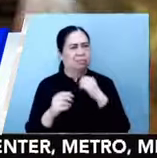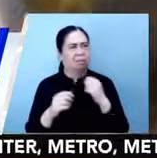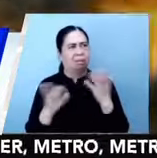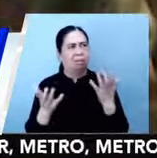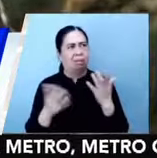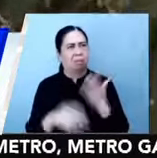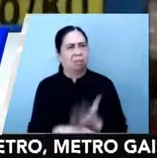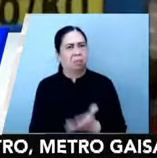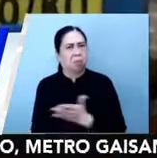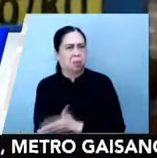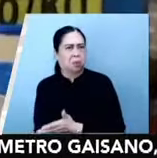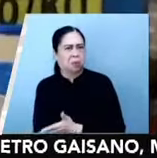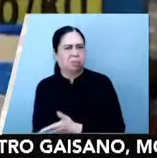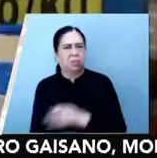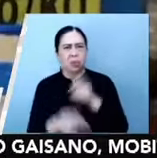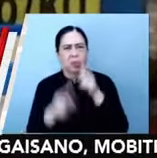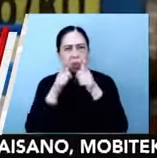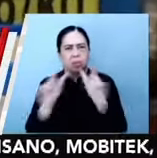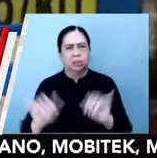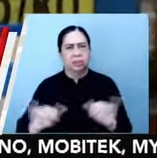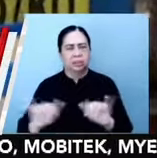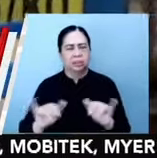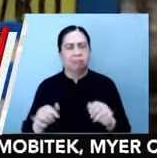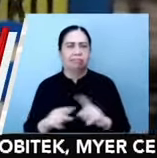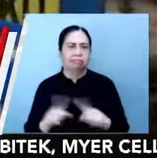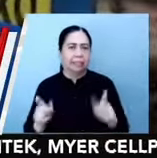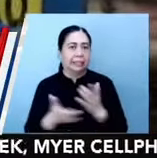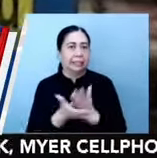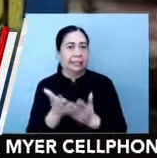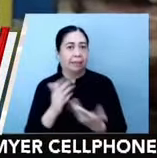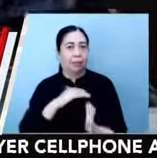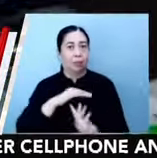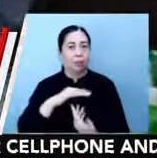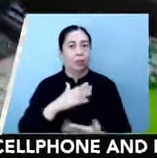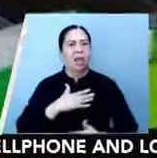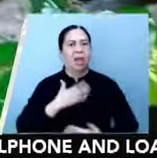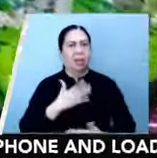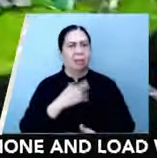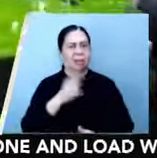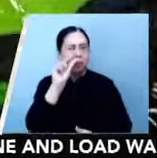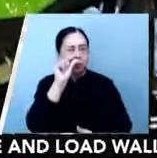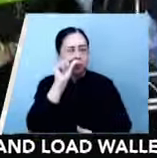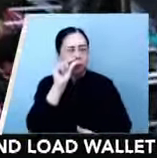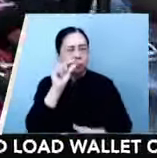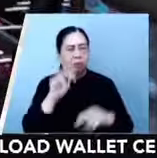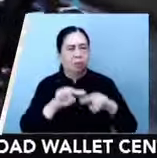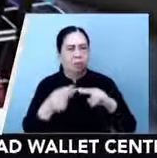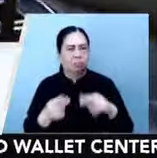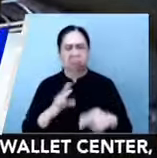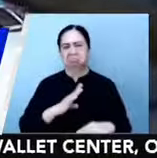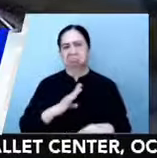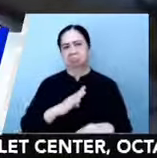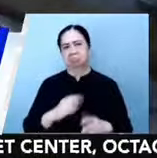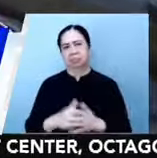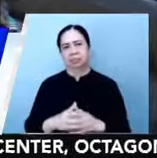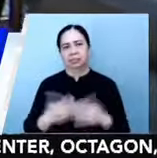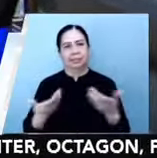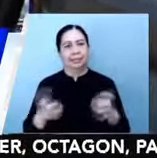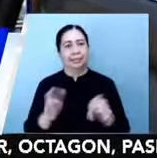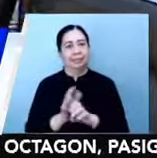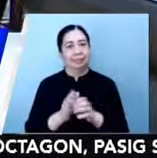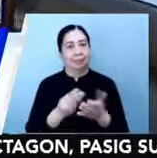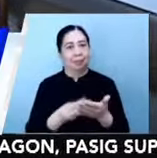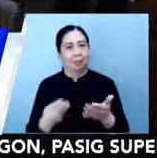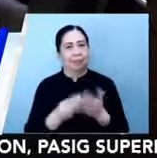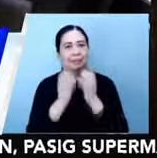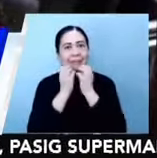ganun din. Natutuwa naman yung ibang customer na kahit paano bumaba. Ang mga namimili gaya ni Richelda, sinasamantala ang